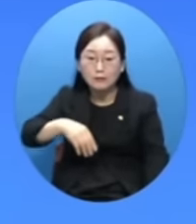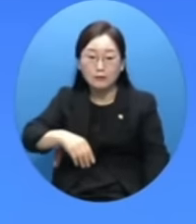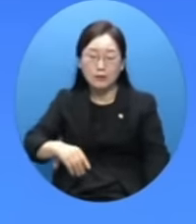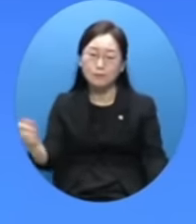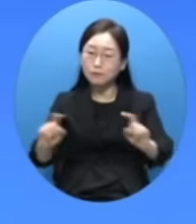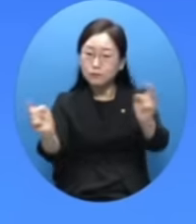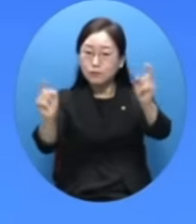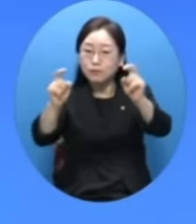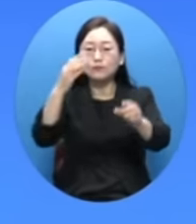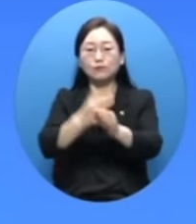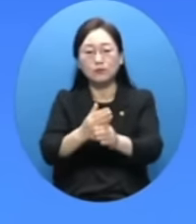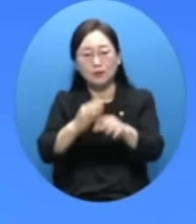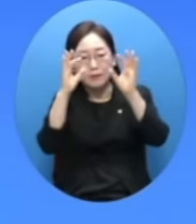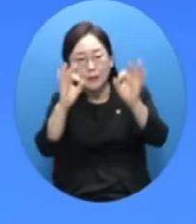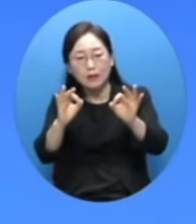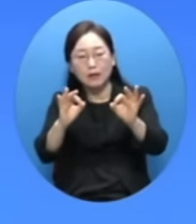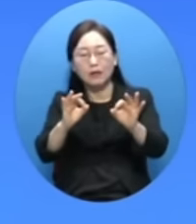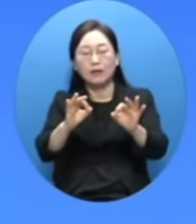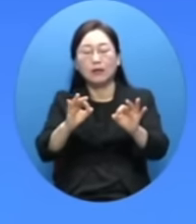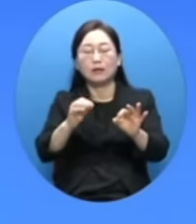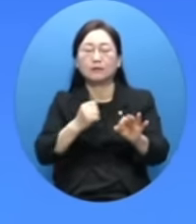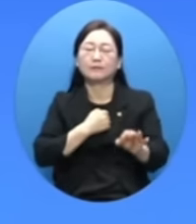싸우고만 있으니 이 얼마나 큰 문제입니까?